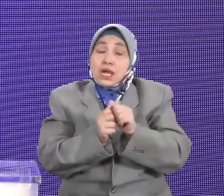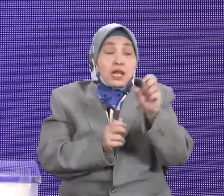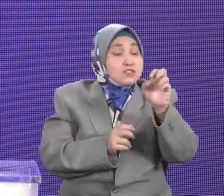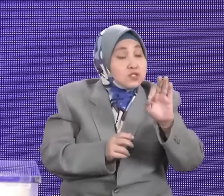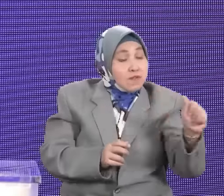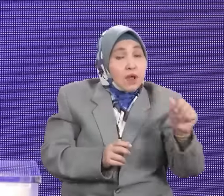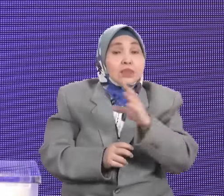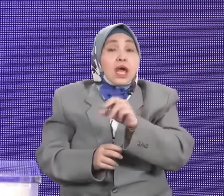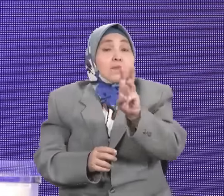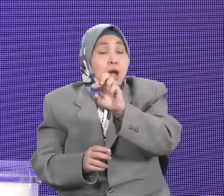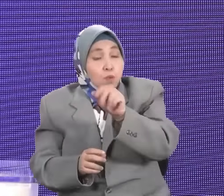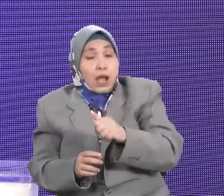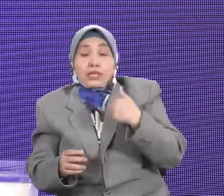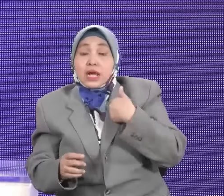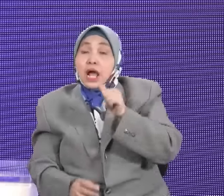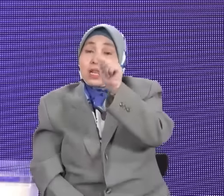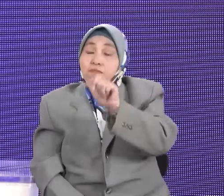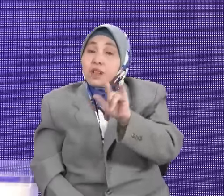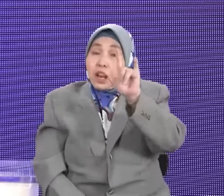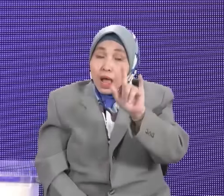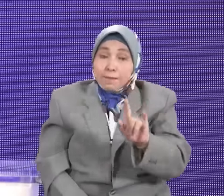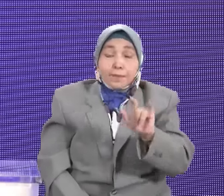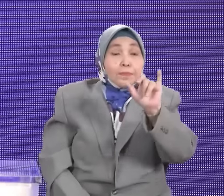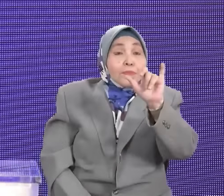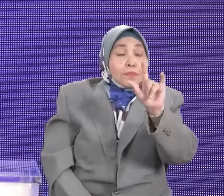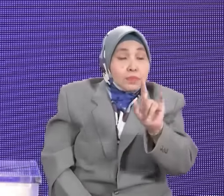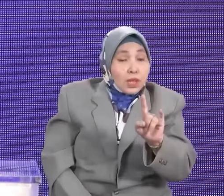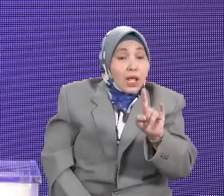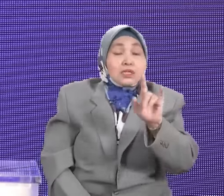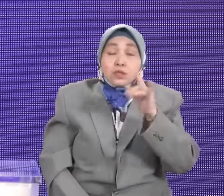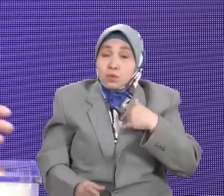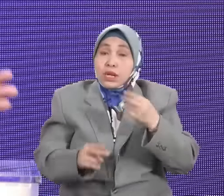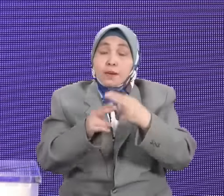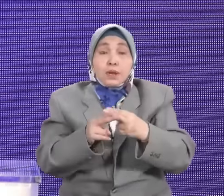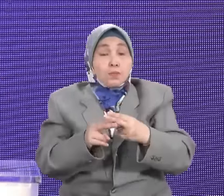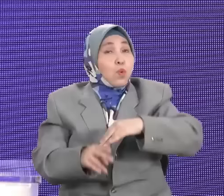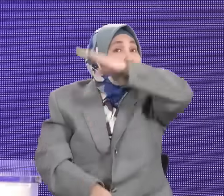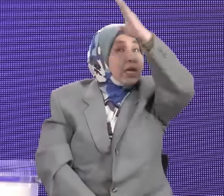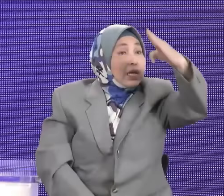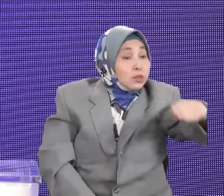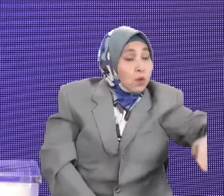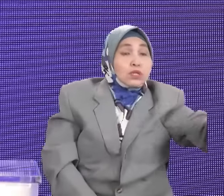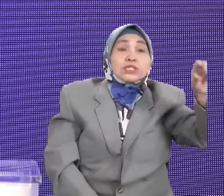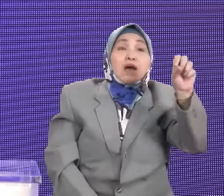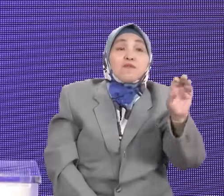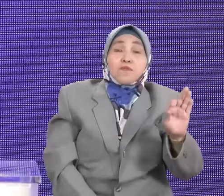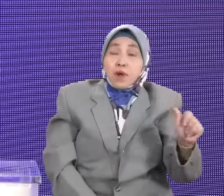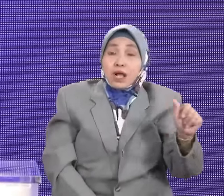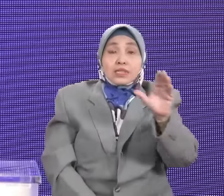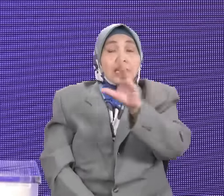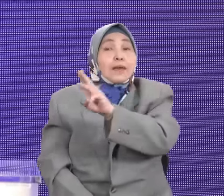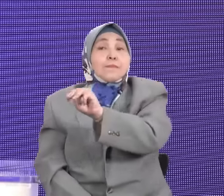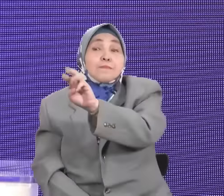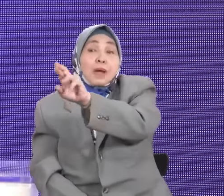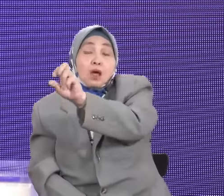Marwah ada alif lam di situ Maksudnya fokus kepada Sebenarnya nama bukitnya Bukit Safa dan Bukit Marwah ya tapi bila ada alif lam itu